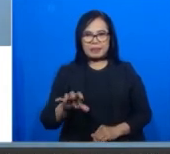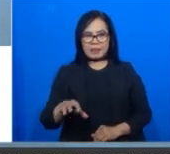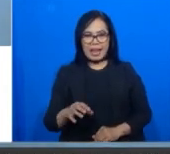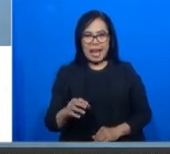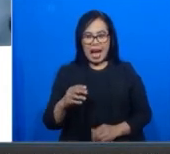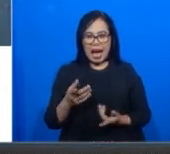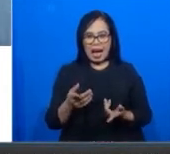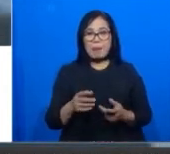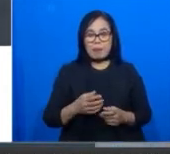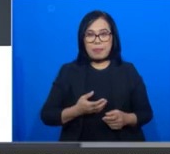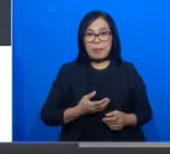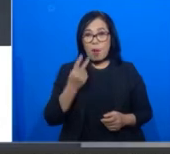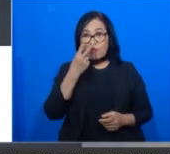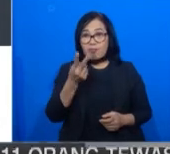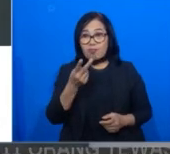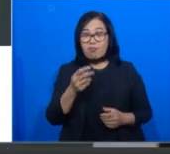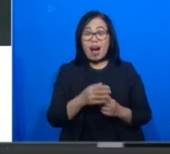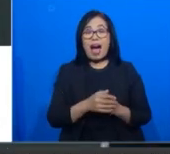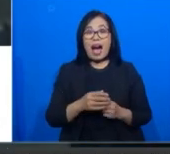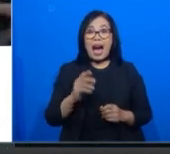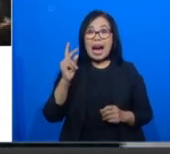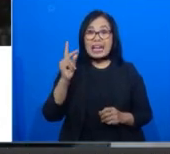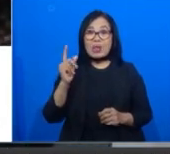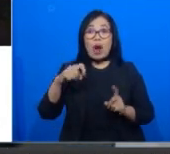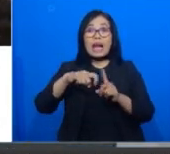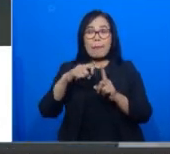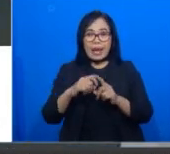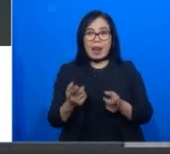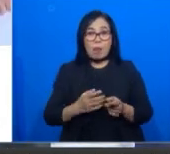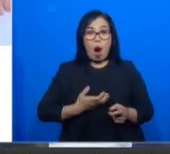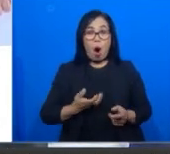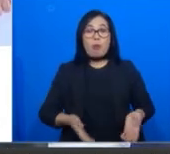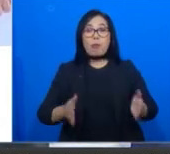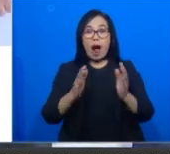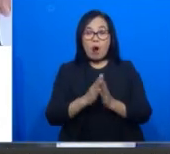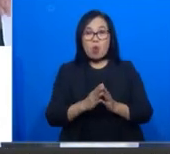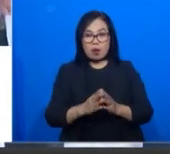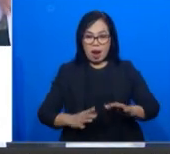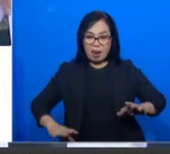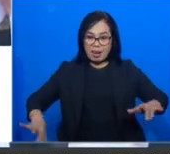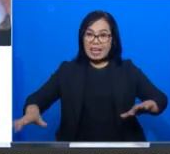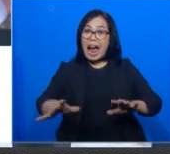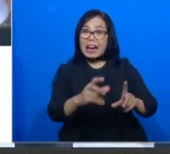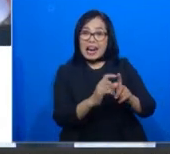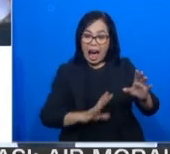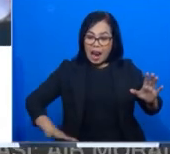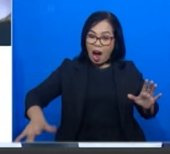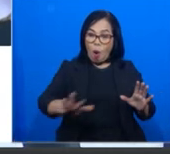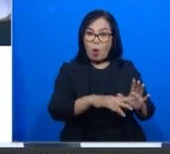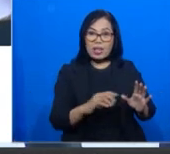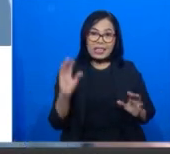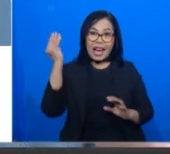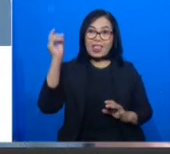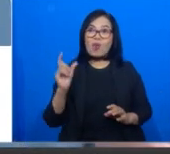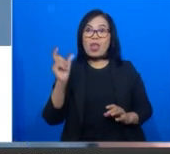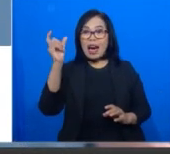Dubai. Ia meragukan rencana ini bisa dinikmati warga Jakarta secara keseluruhan. Dharma juga